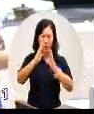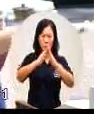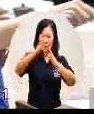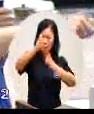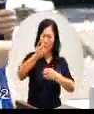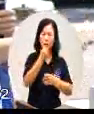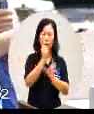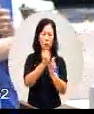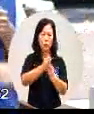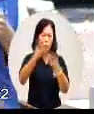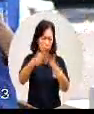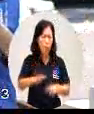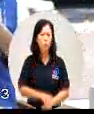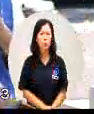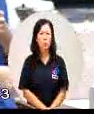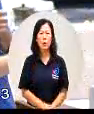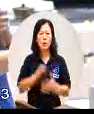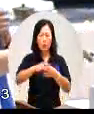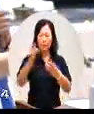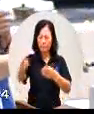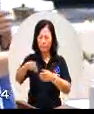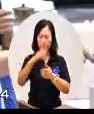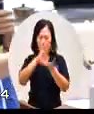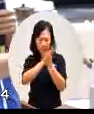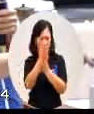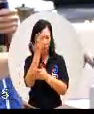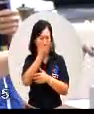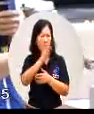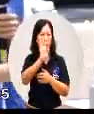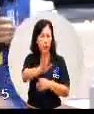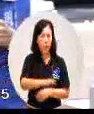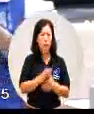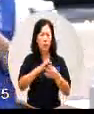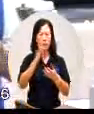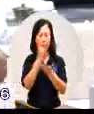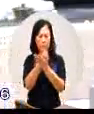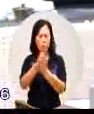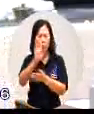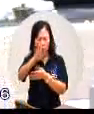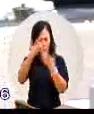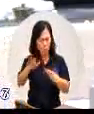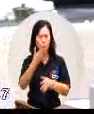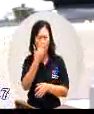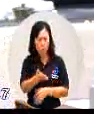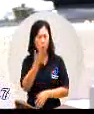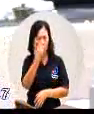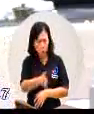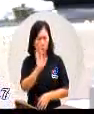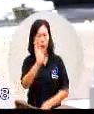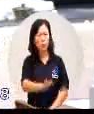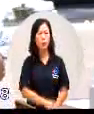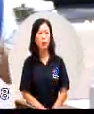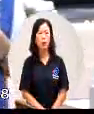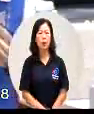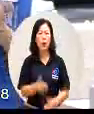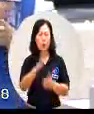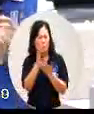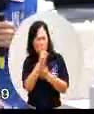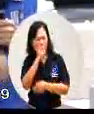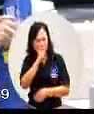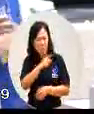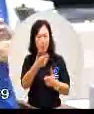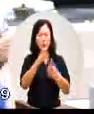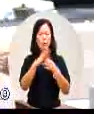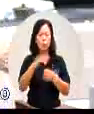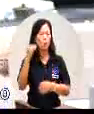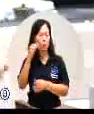整个莲池潭把它美丽化，结果做的有一些都失败的。市长我说失败，我也没说批评，好的我们